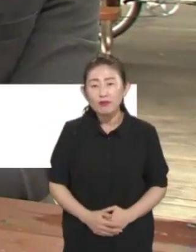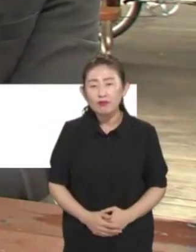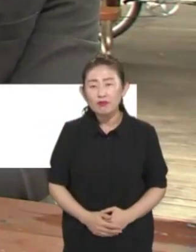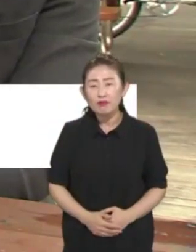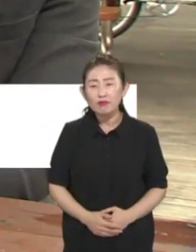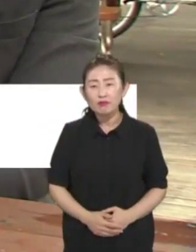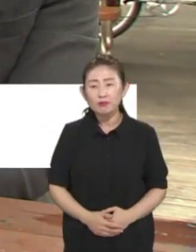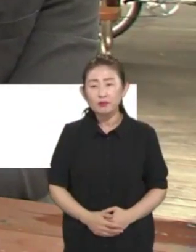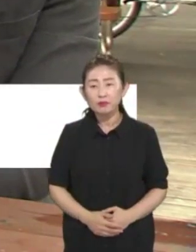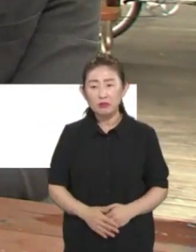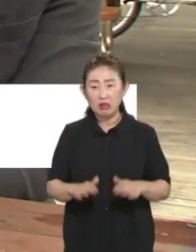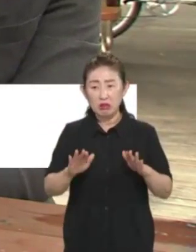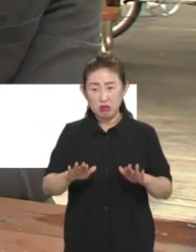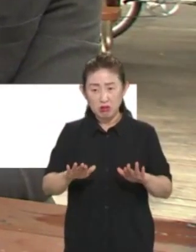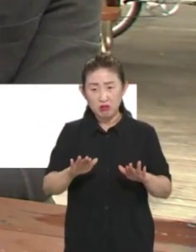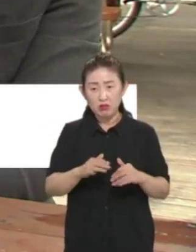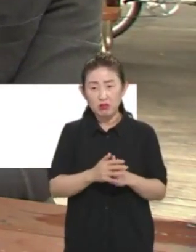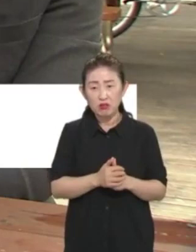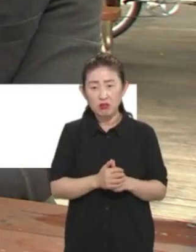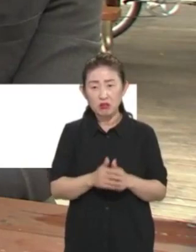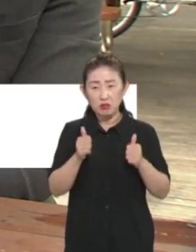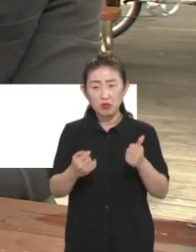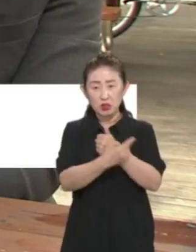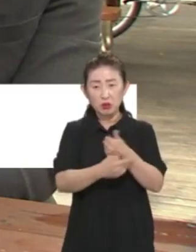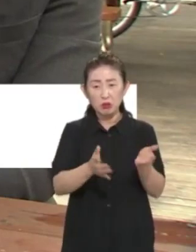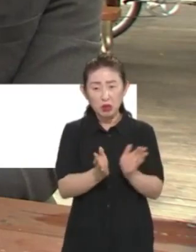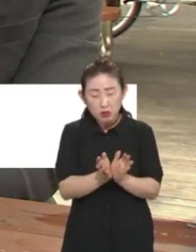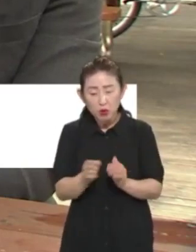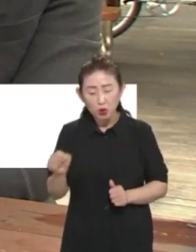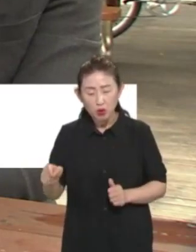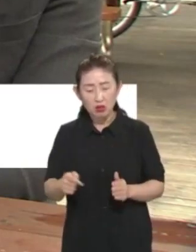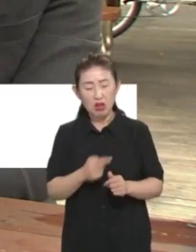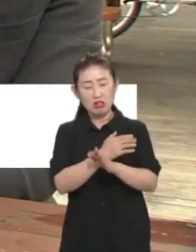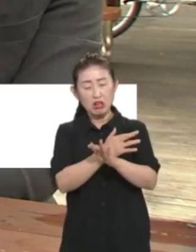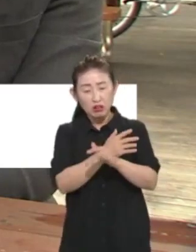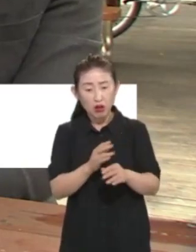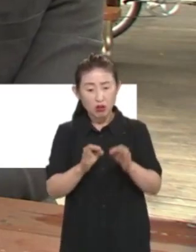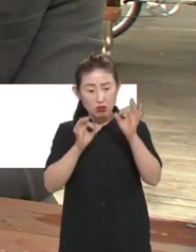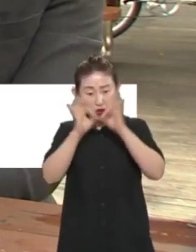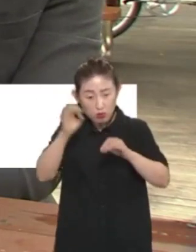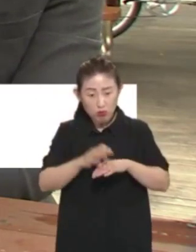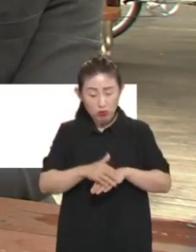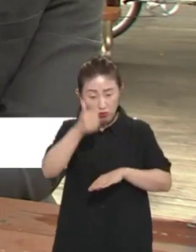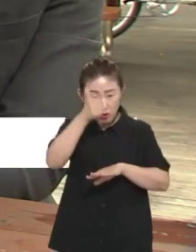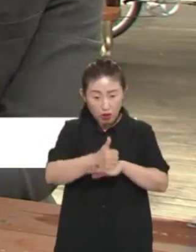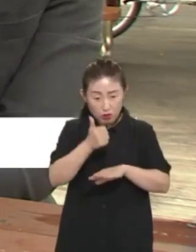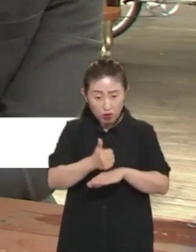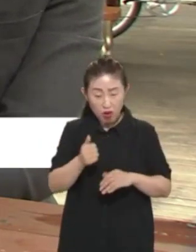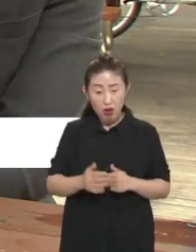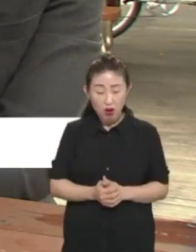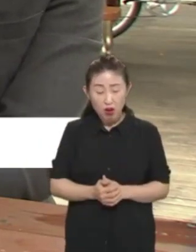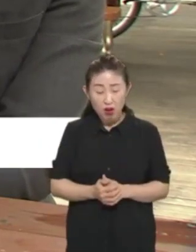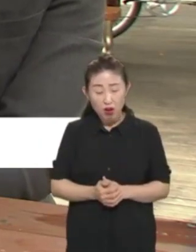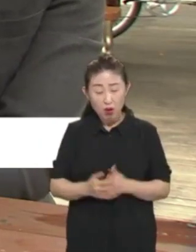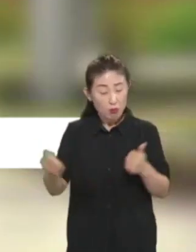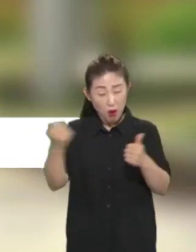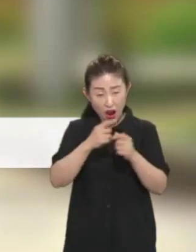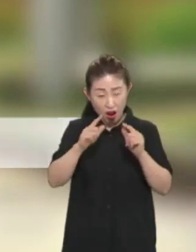아이한테 폭력을 행사하더라도 장난과 실수라면 덮일 수 있는 면죄부를 노골적으로 지어준 건